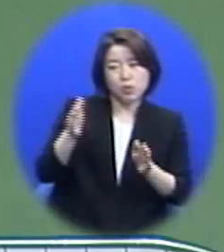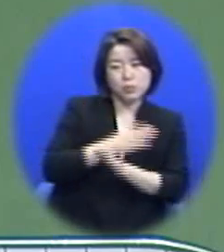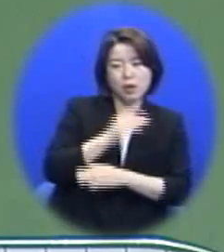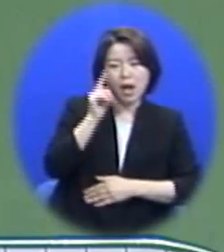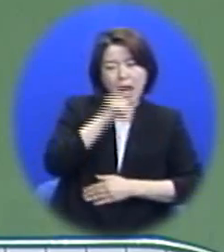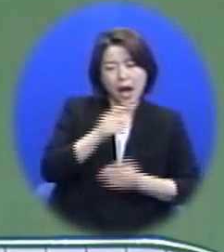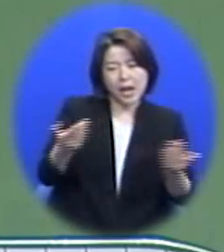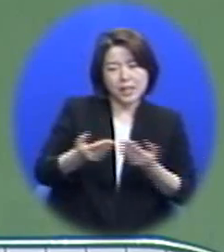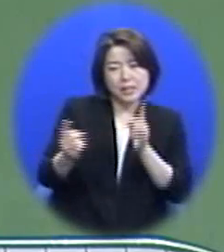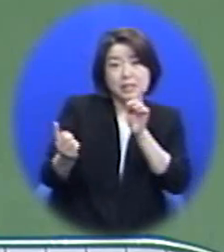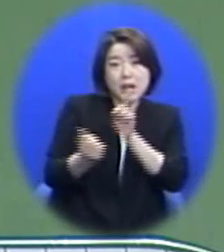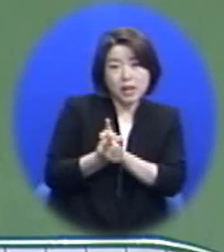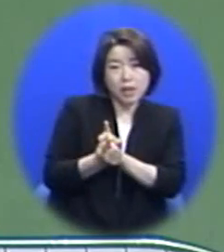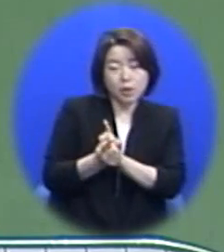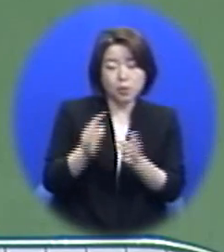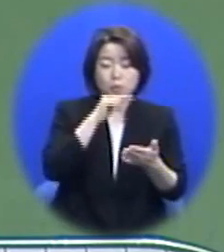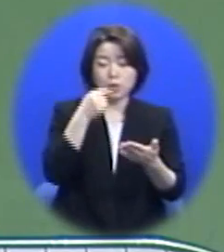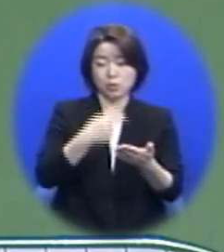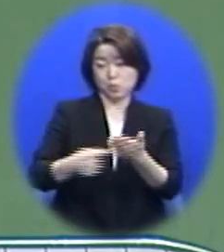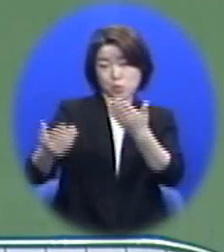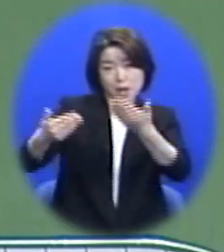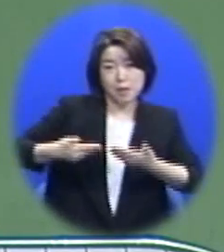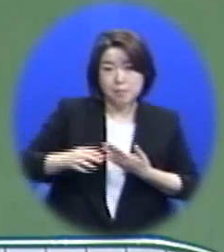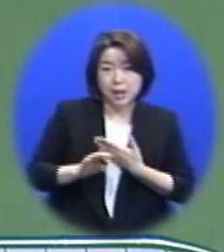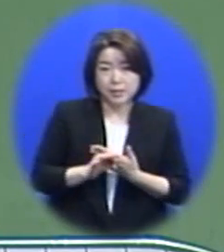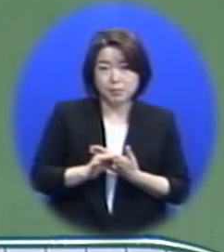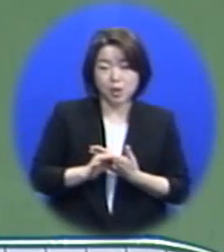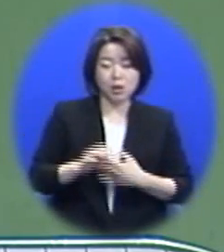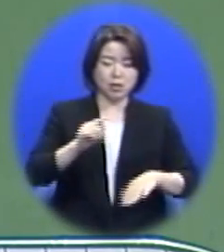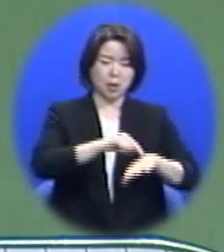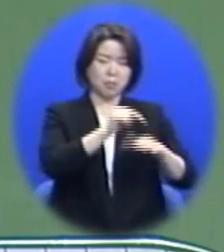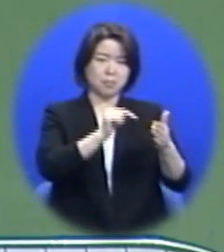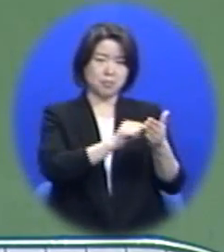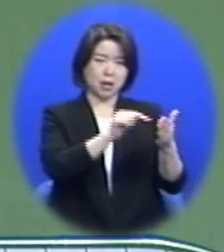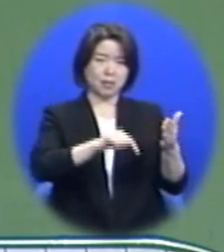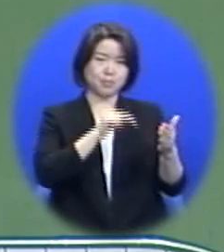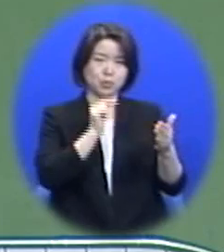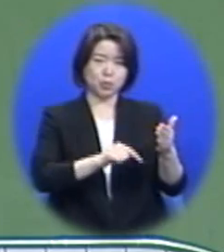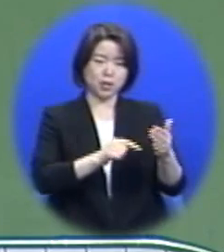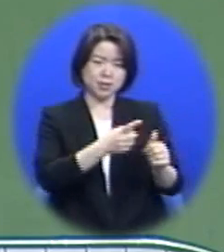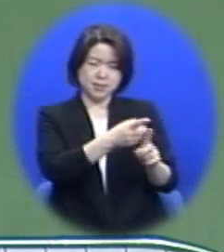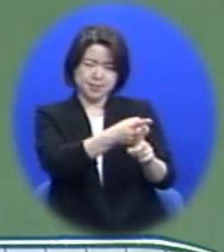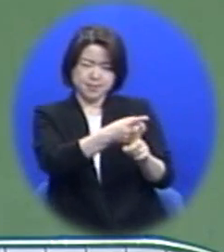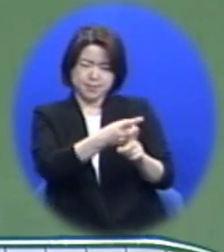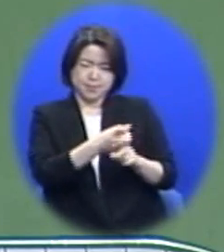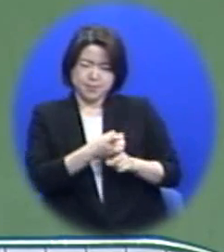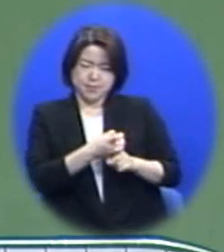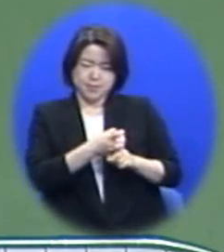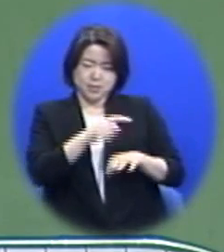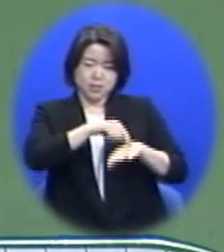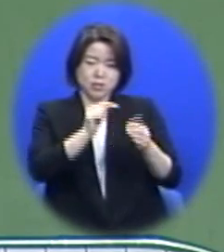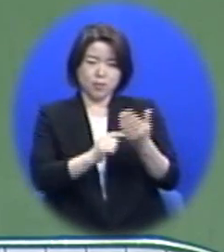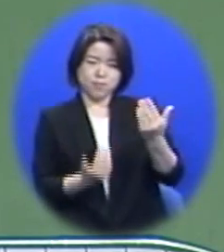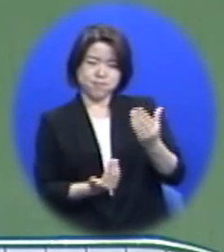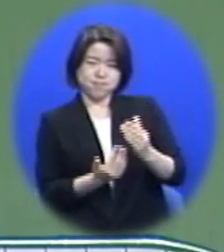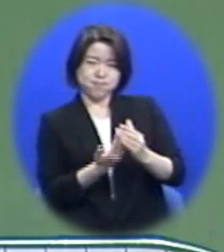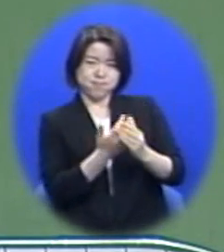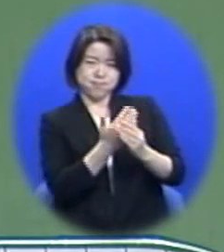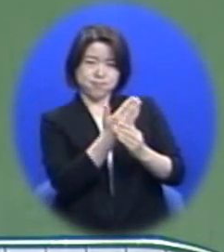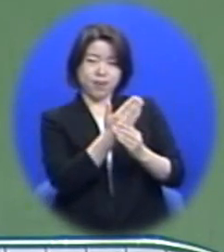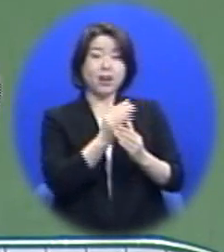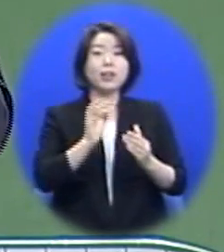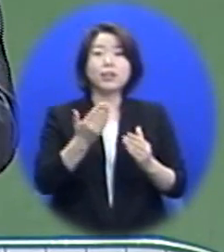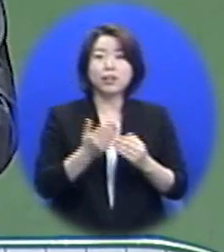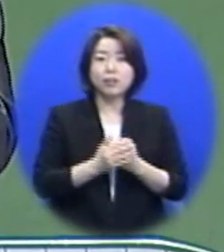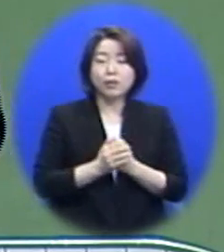당하고 또는 손해를 보고 나면 그러면 마음속에 아이 복수심이 확 일어납니다